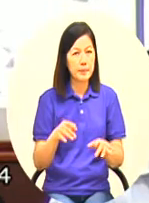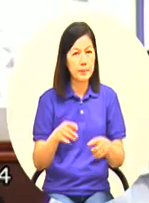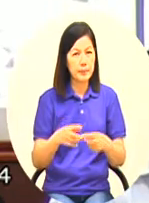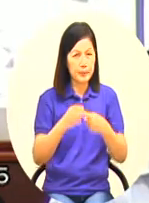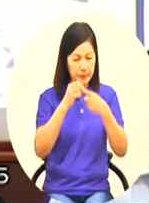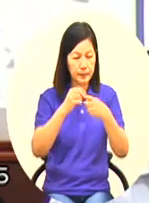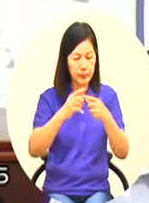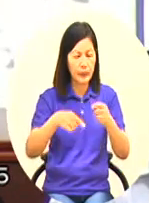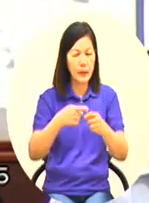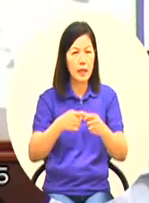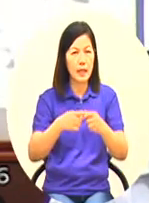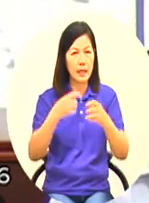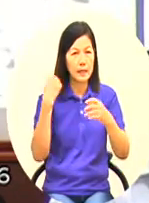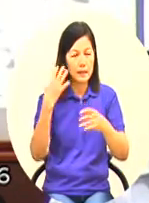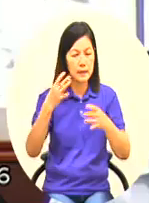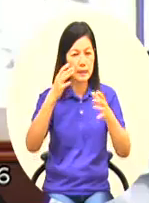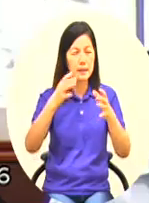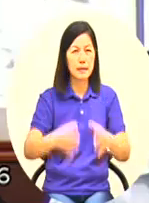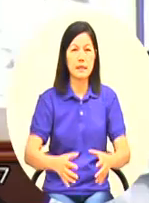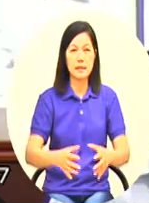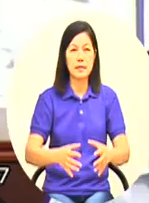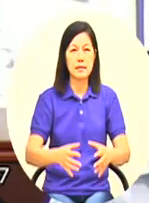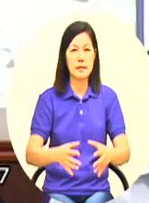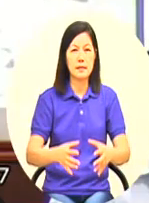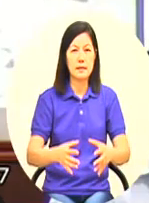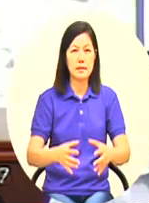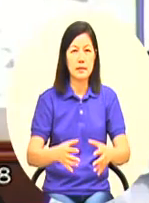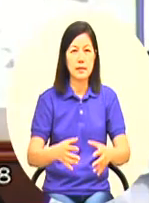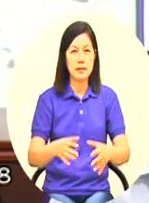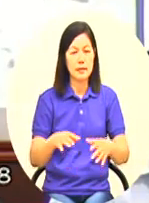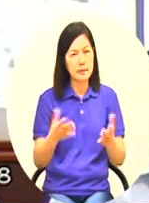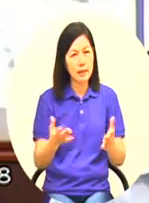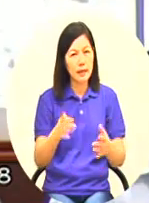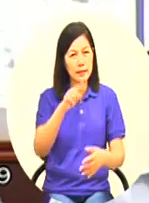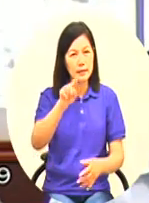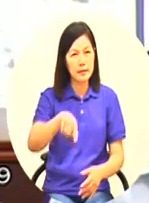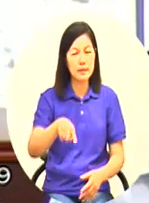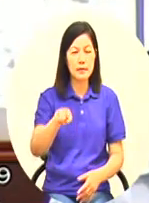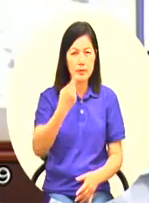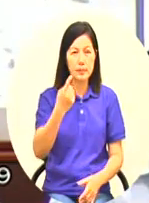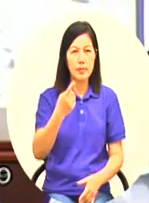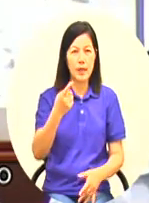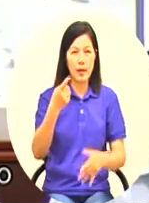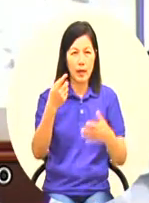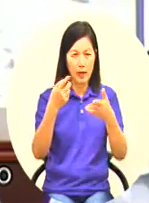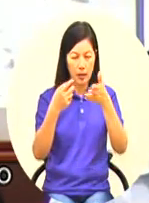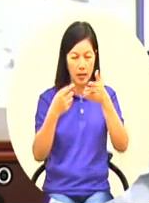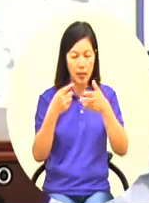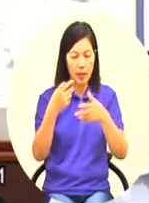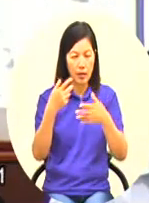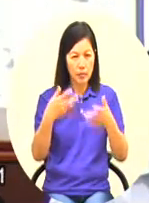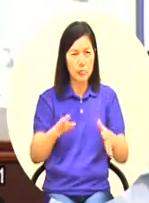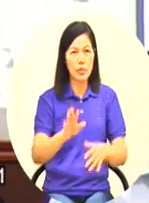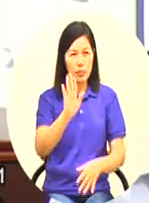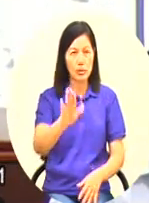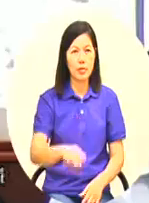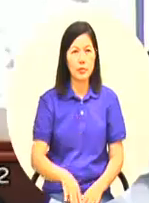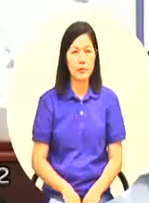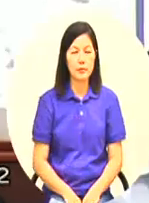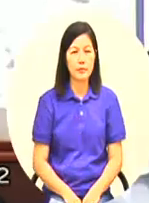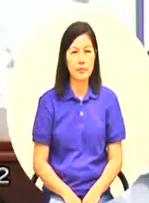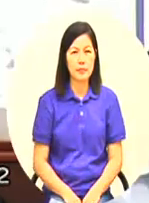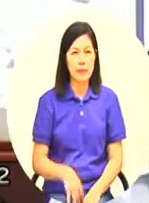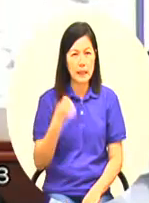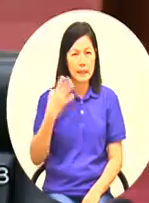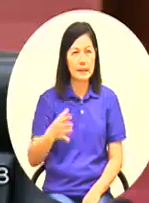包括新设。新增设的部分差不多有1100基左右，啊，所以规个第一年 就